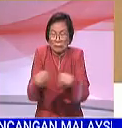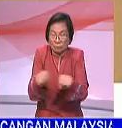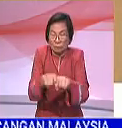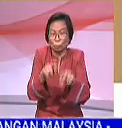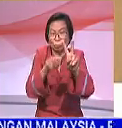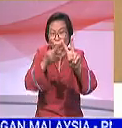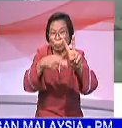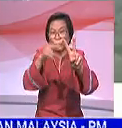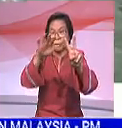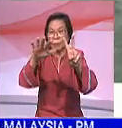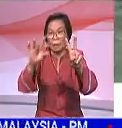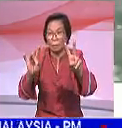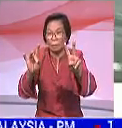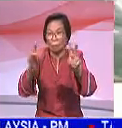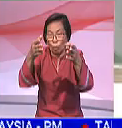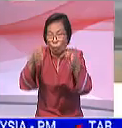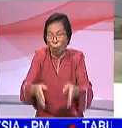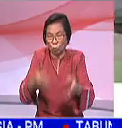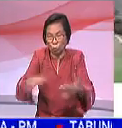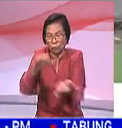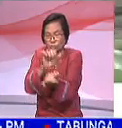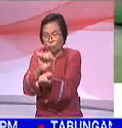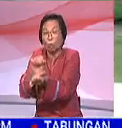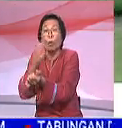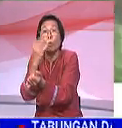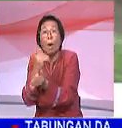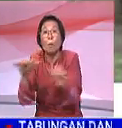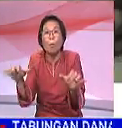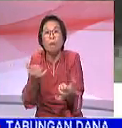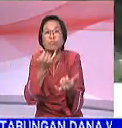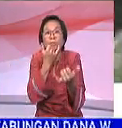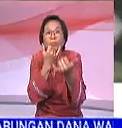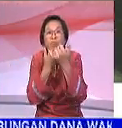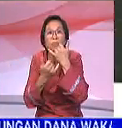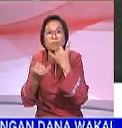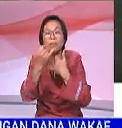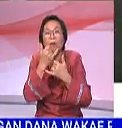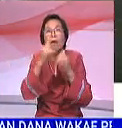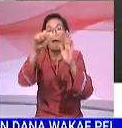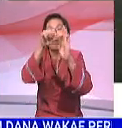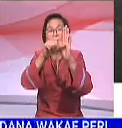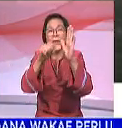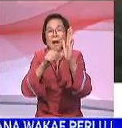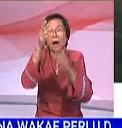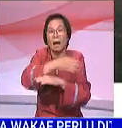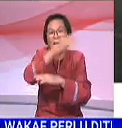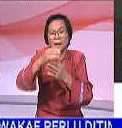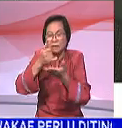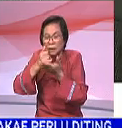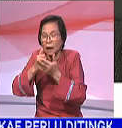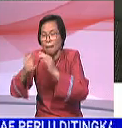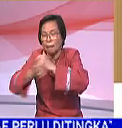seramai 2058 orang telah ditangkap gerhana melakukan kesalahan di bawah Okta anti dadah